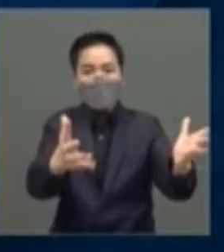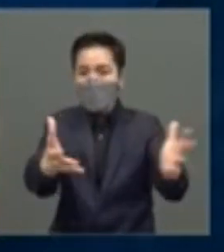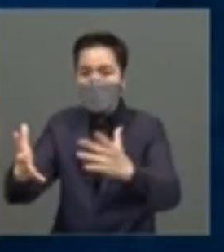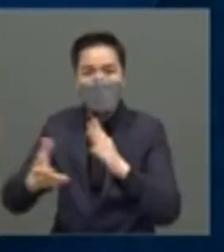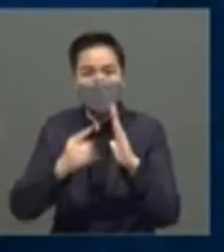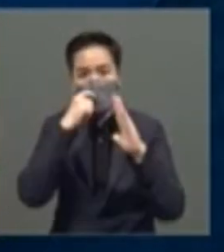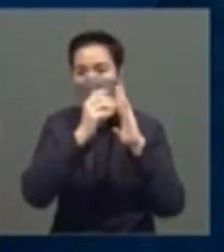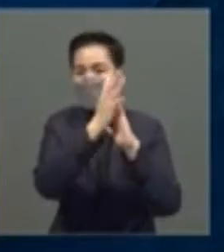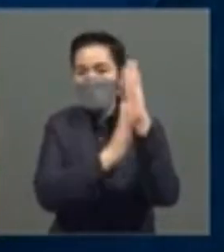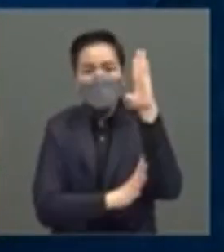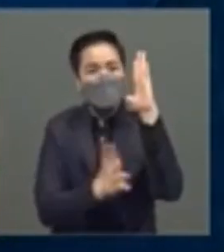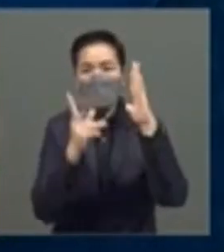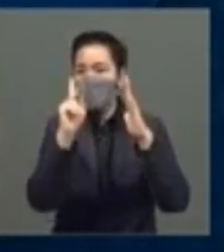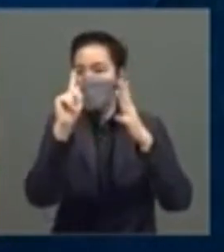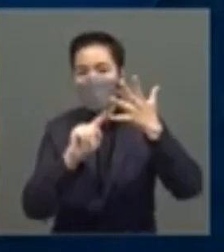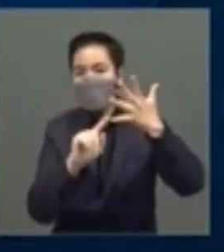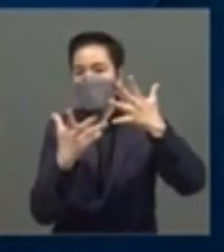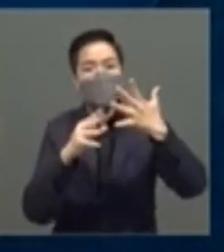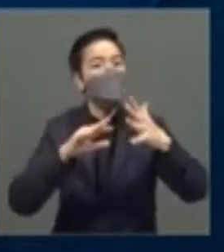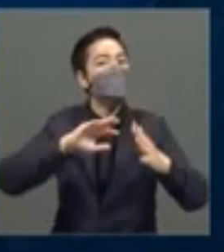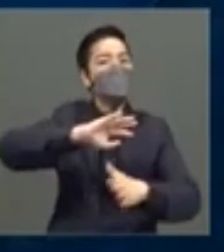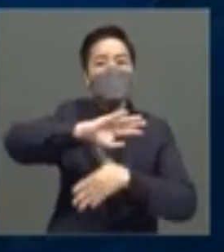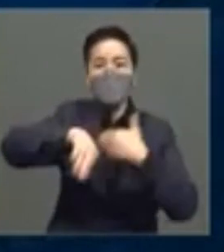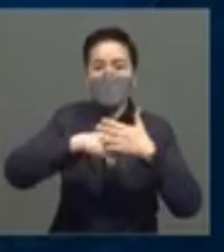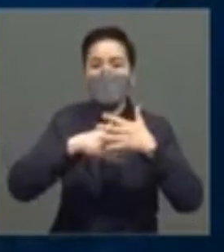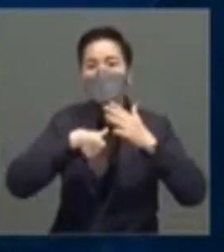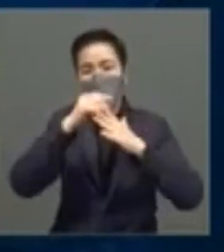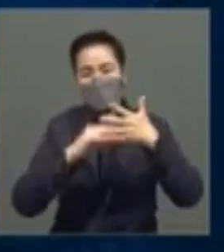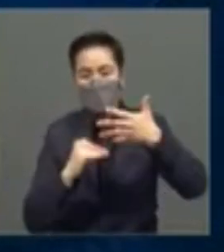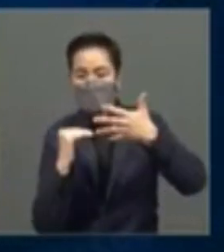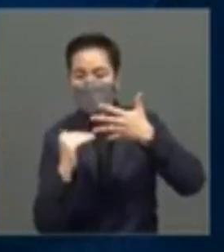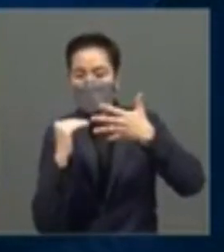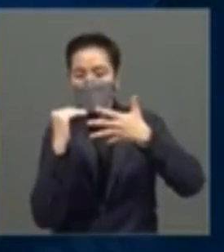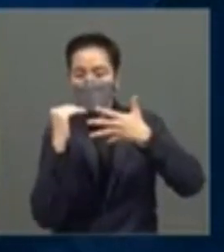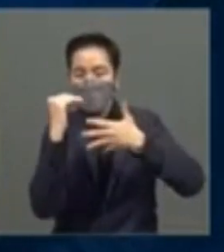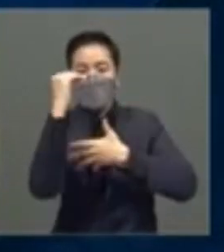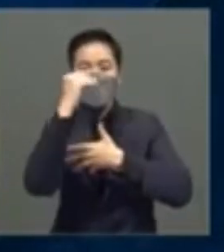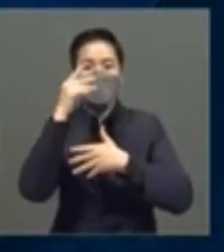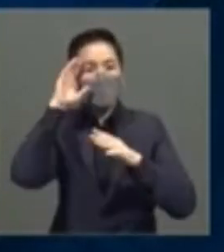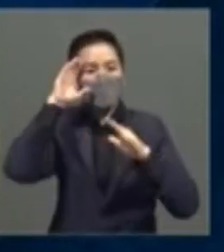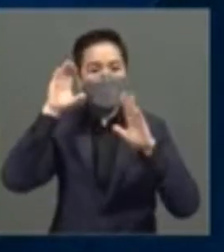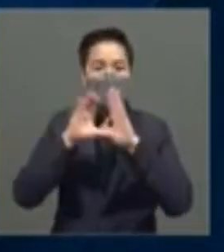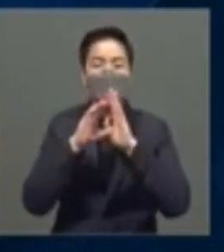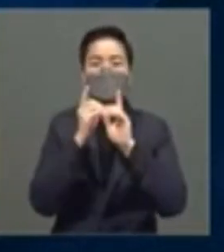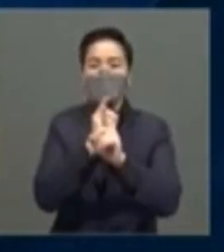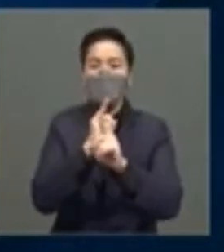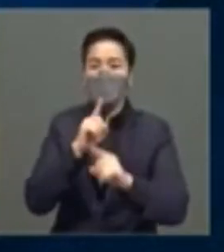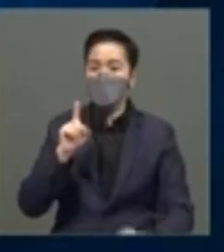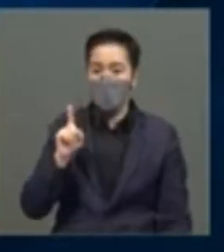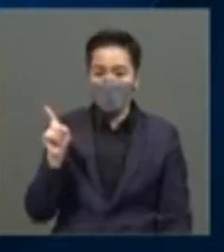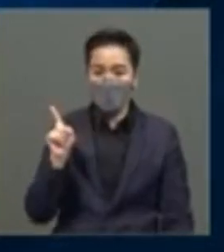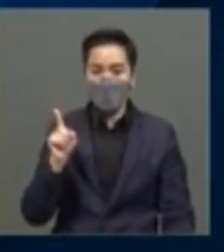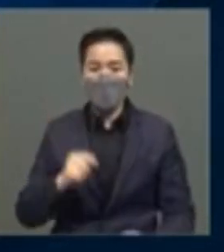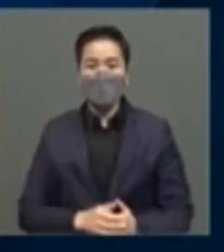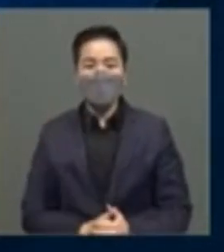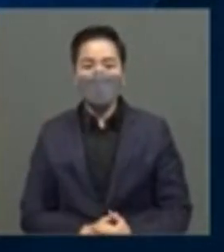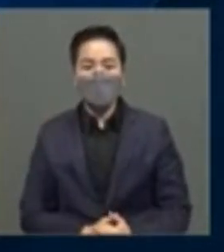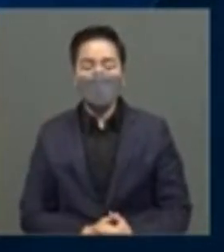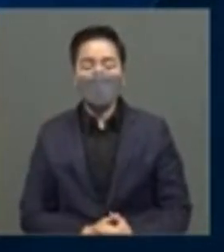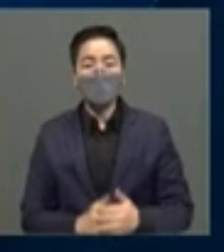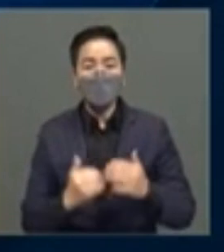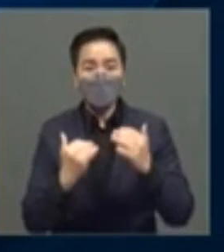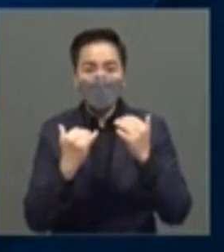นะคะมีการประกาศทุกจังหวัดก็เป็นสีตามที่รายงานดังภาพนะคะในส่วน